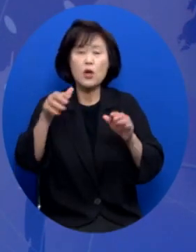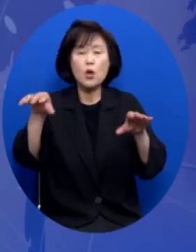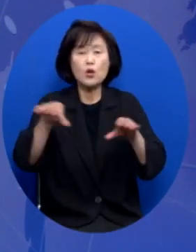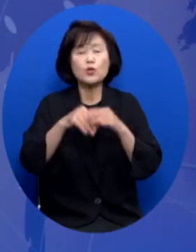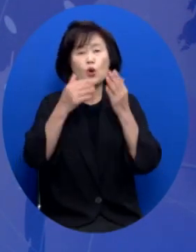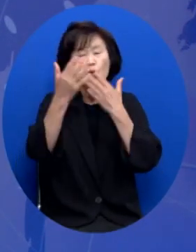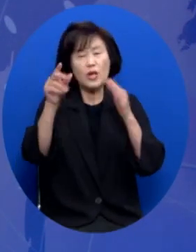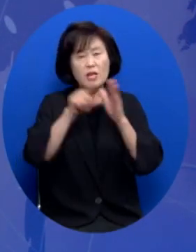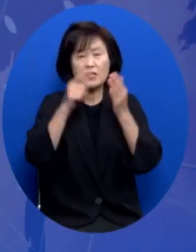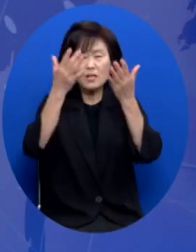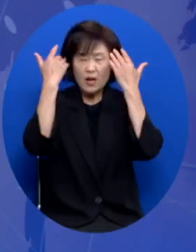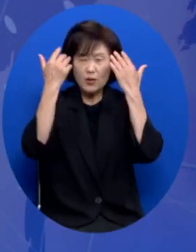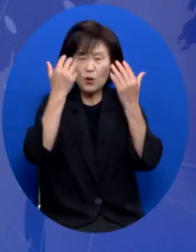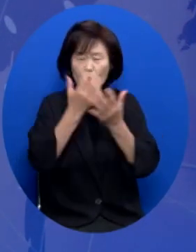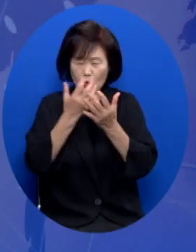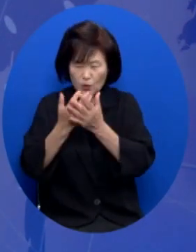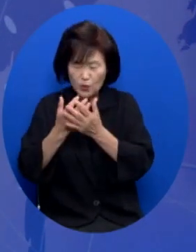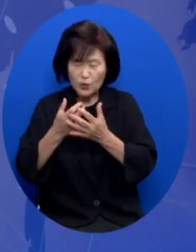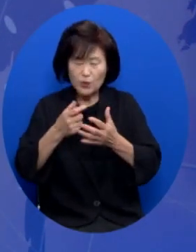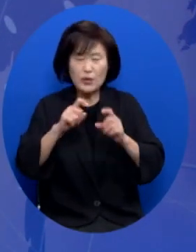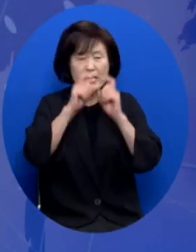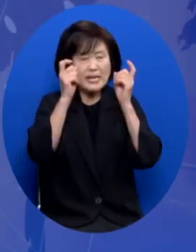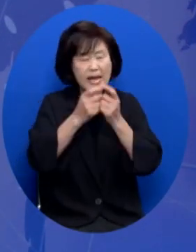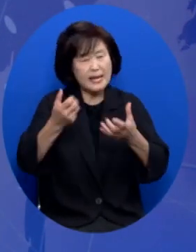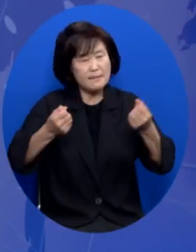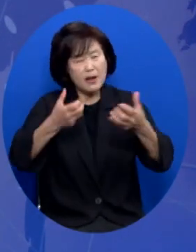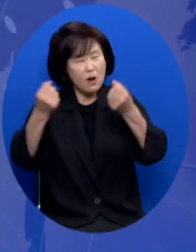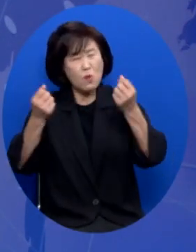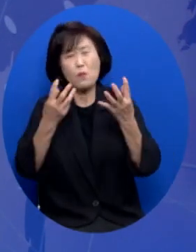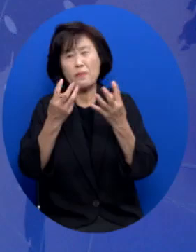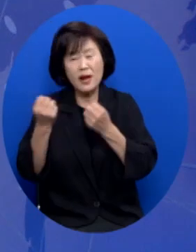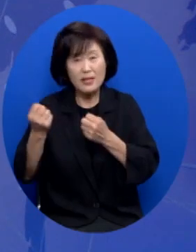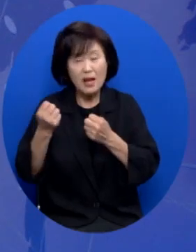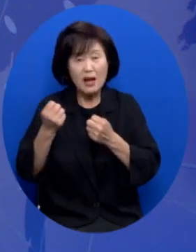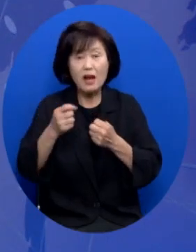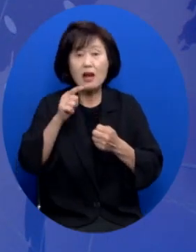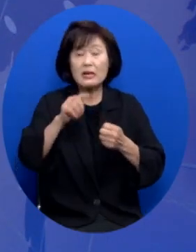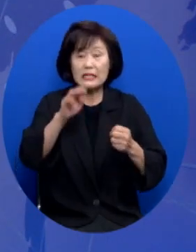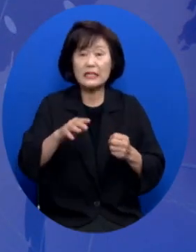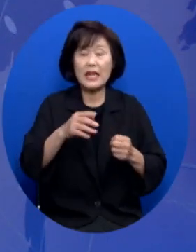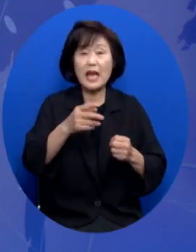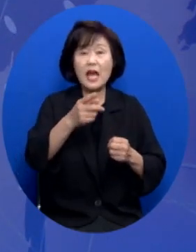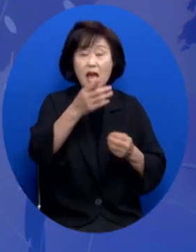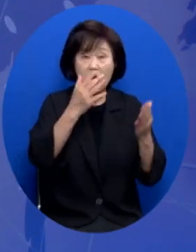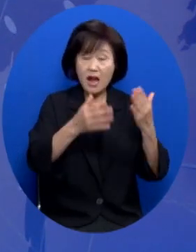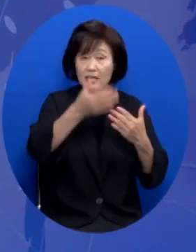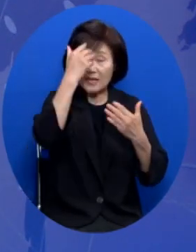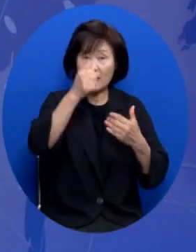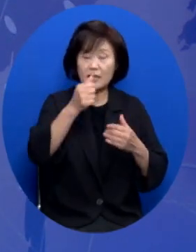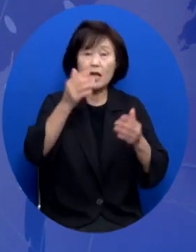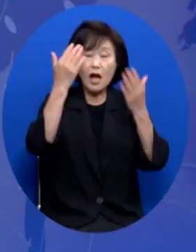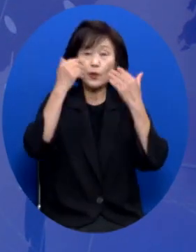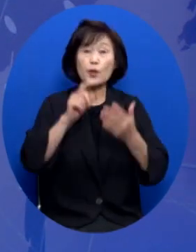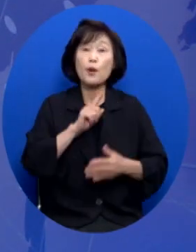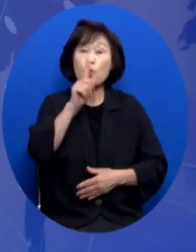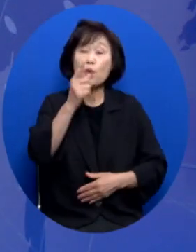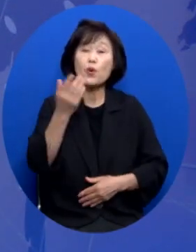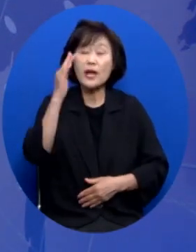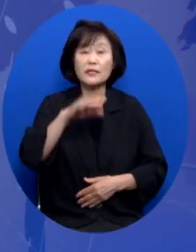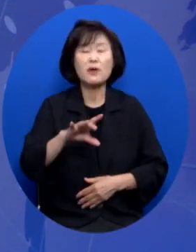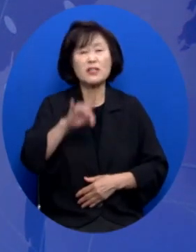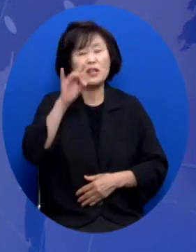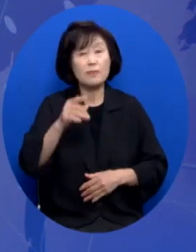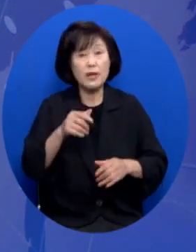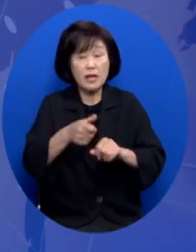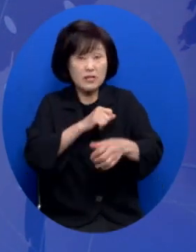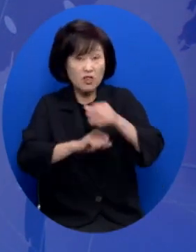갖고 있던 일은 비일비재했다고 하는데요. 이 박 학장은 이를 즉시 학교에 보고했지만 처음엔 구매에